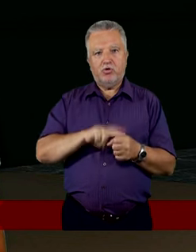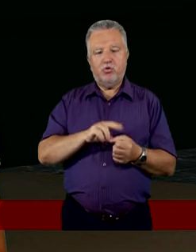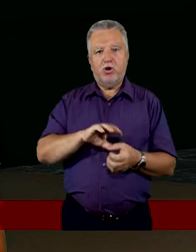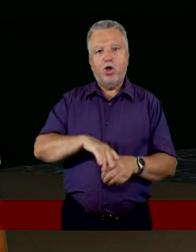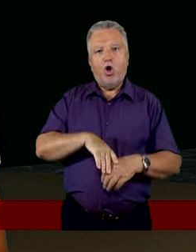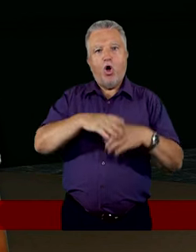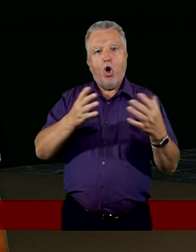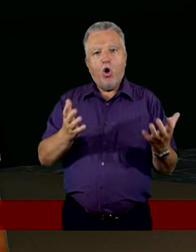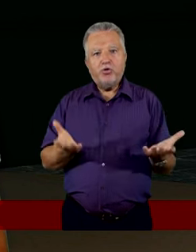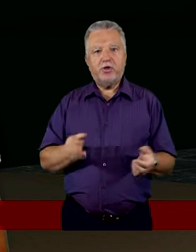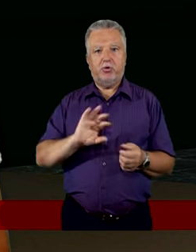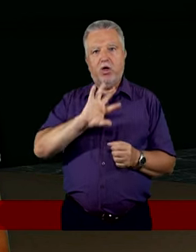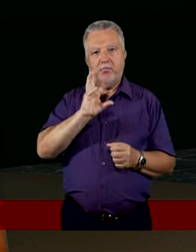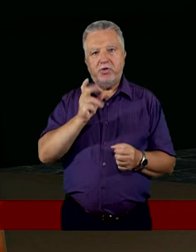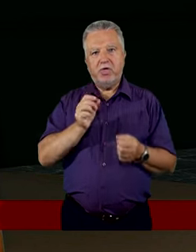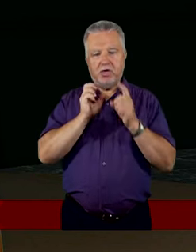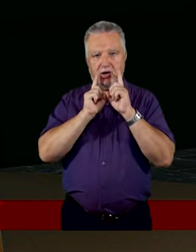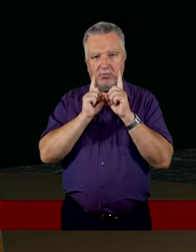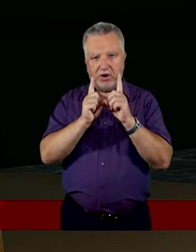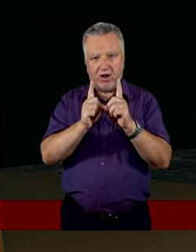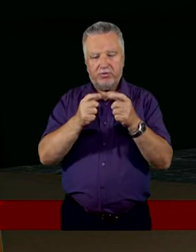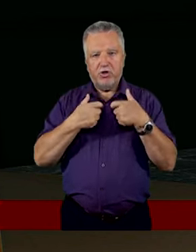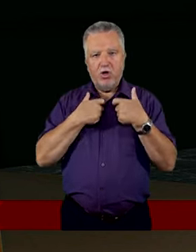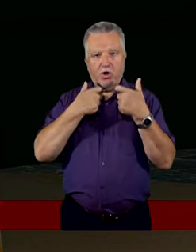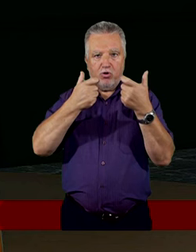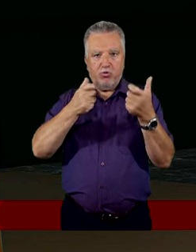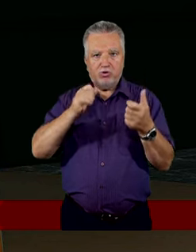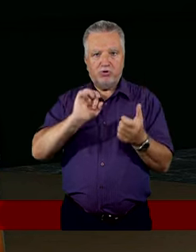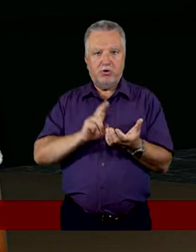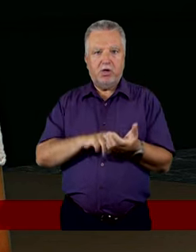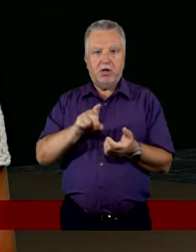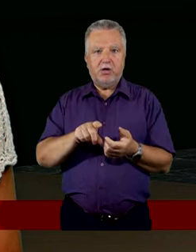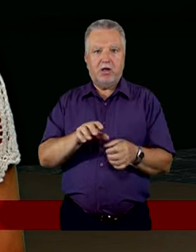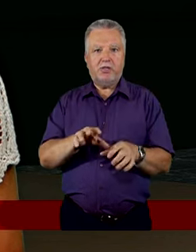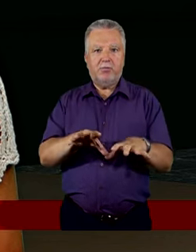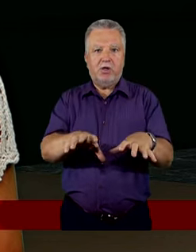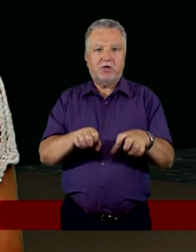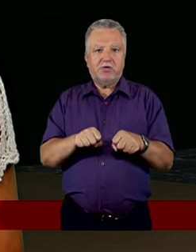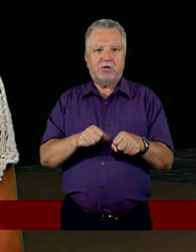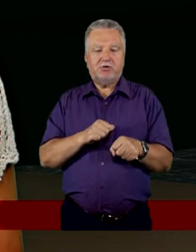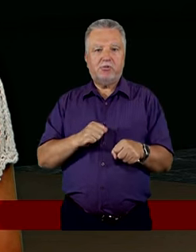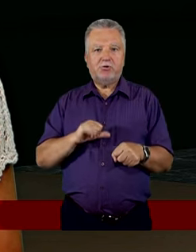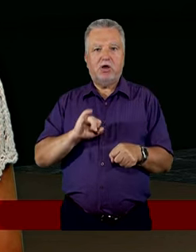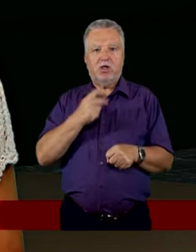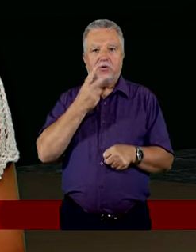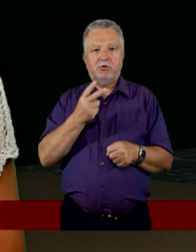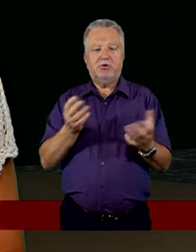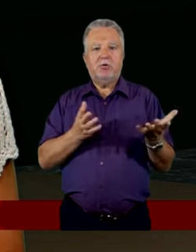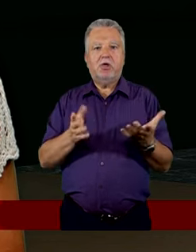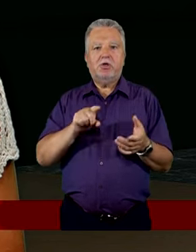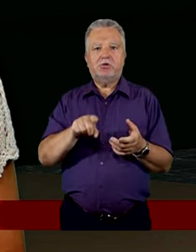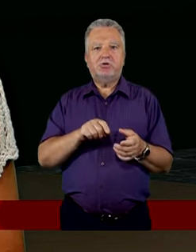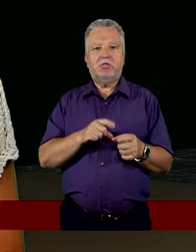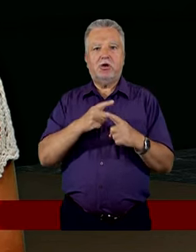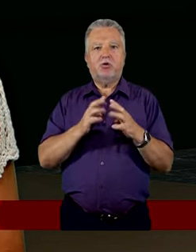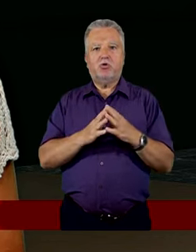Boże i do pewnego stopnia ogłosił to i na tym się zatrzymał. I widzimy, gdzie dzisiaj